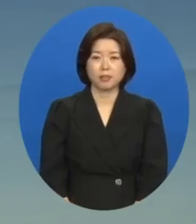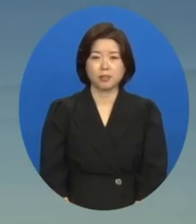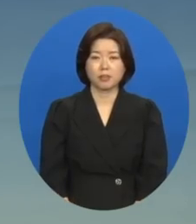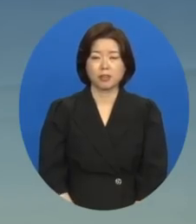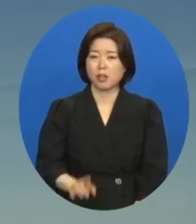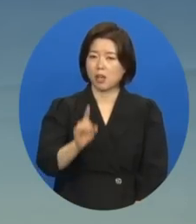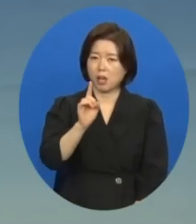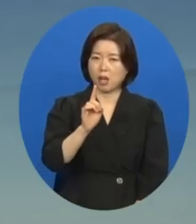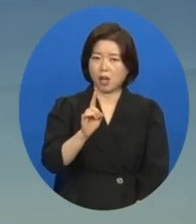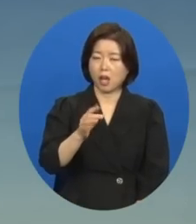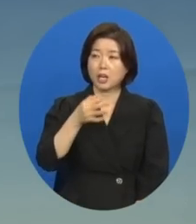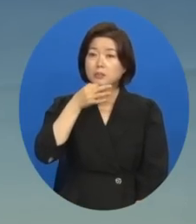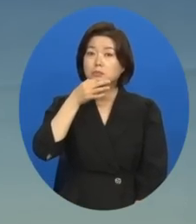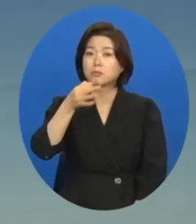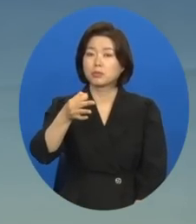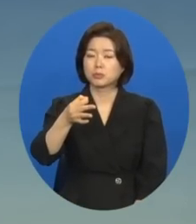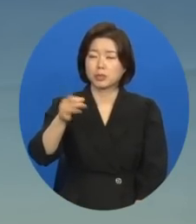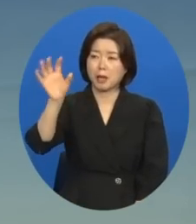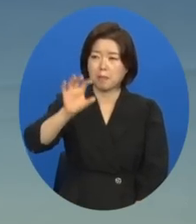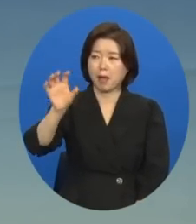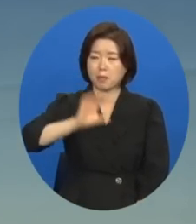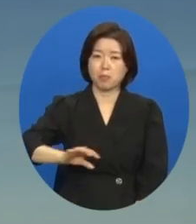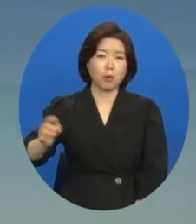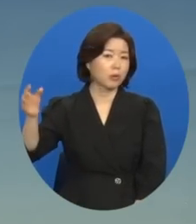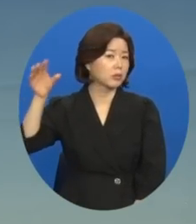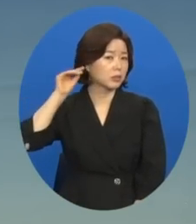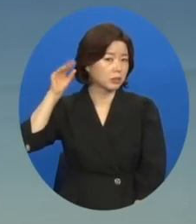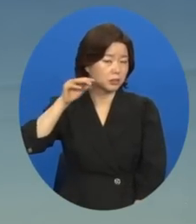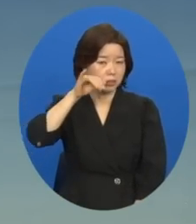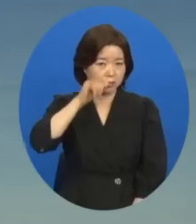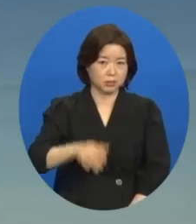한 목소리가 반복적으로 들려왔습니다.